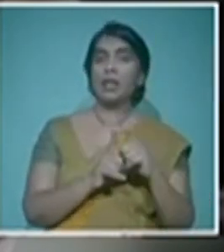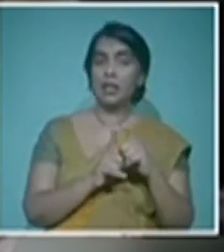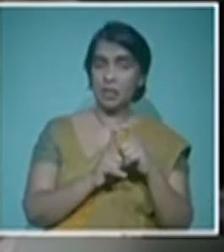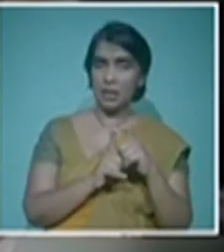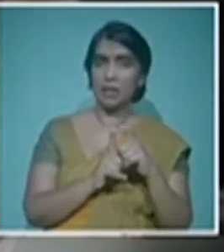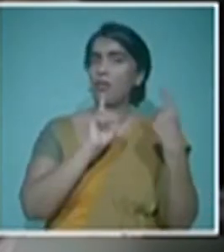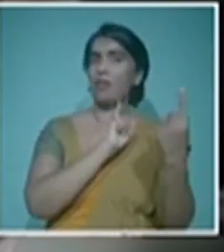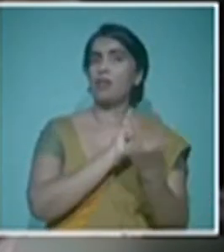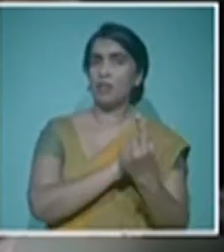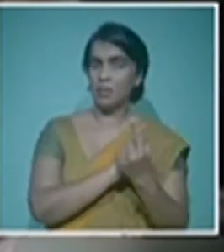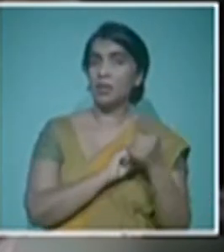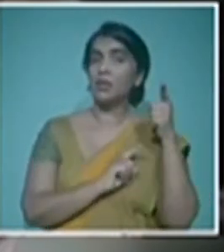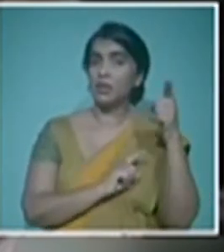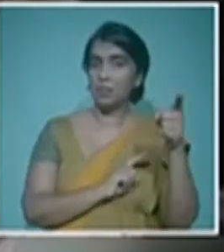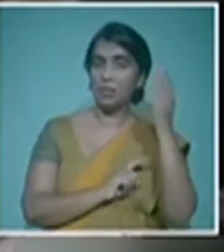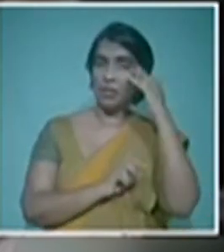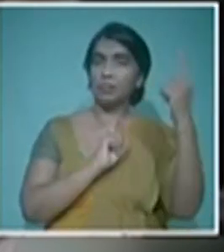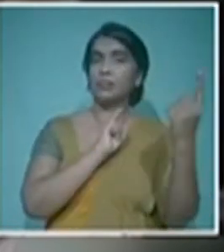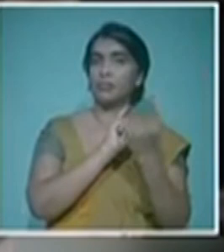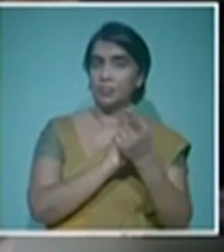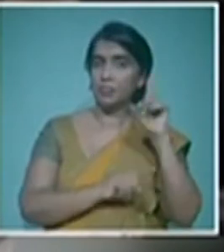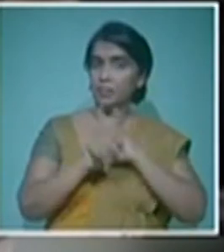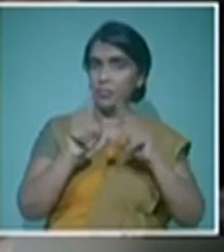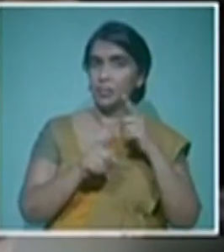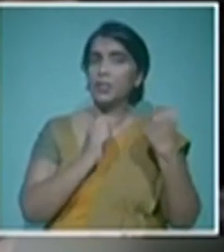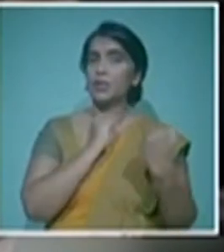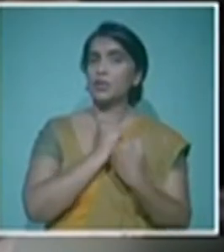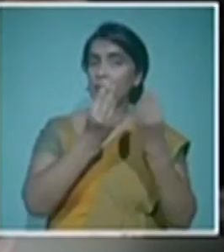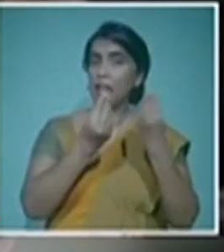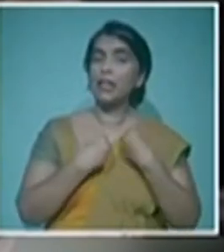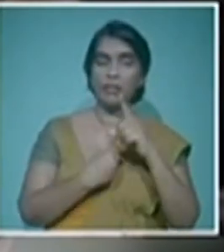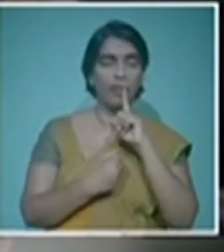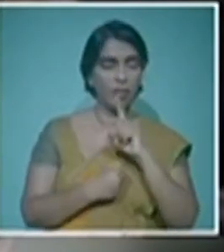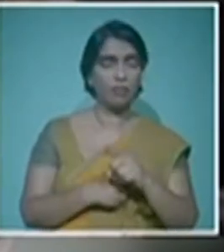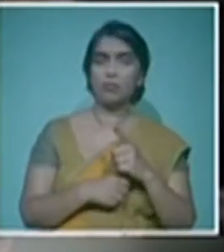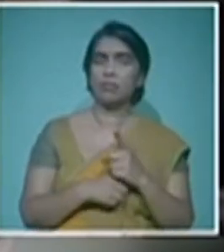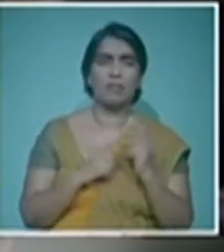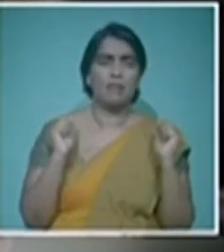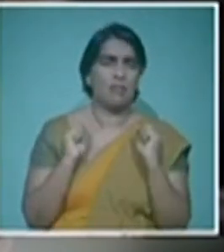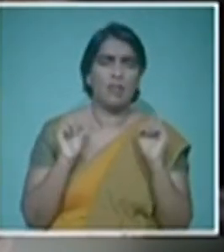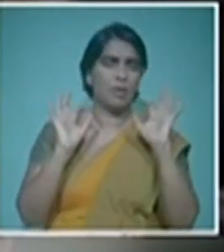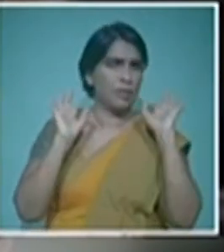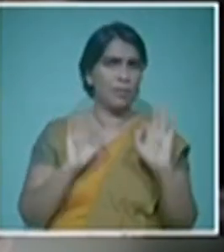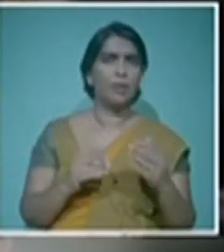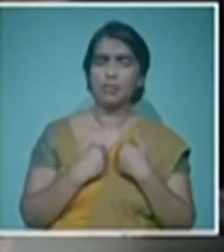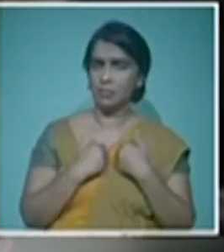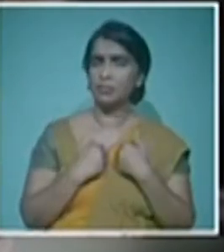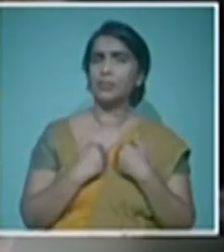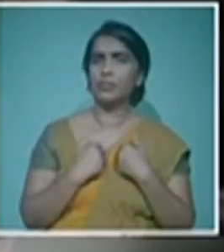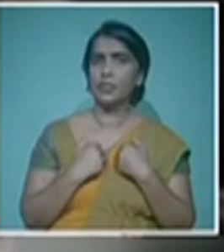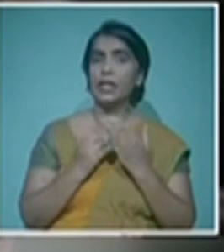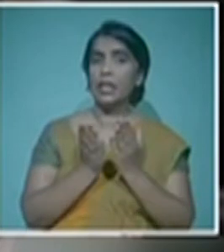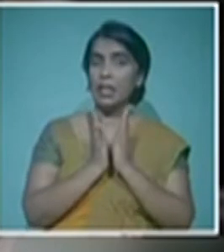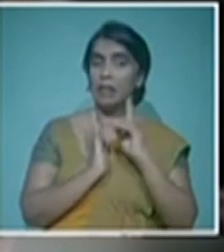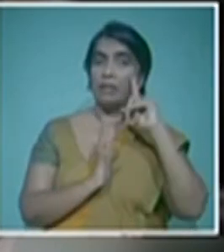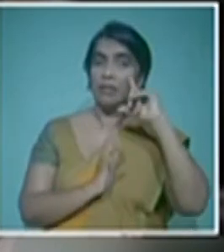අධ්‍යක්ෂක හම්බ වෙන්න එතුමිය එක්ක සාකච්ඡා කරා මේට අපිට සහයෝගය දෙනවා කිව්වා. ඉතින් කිසිම බයක් තියන්න එපා. අපිට දැන් තියෙන්නේ